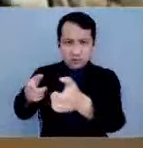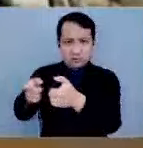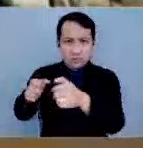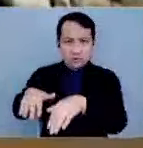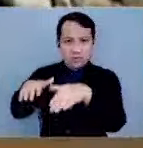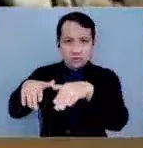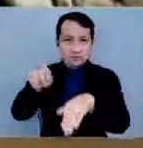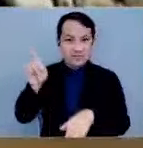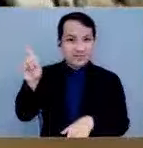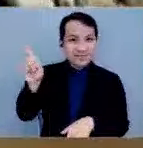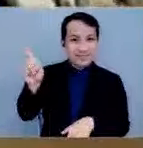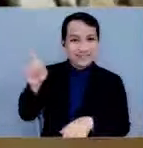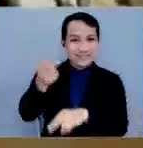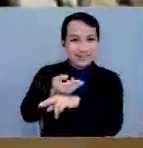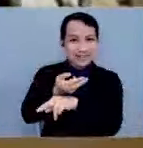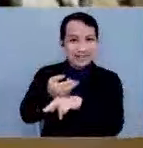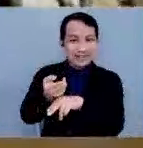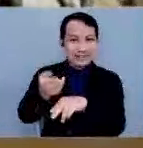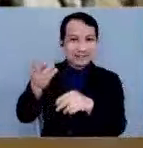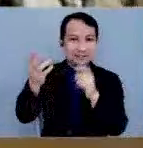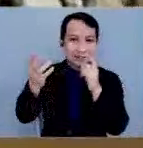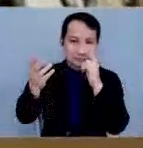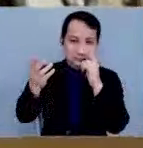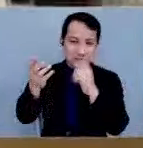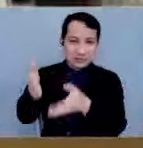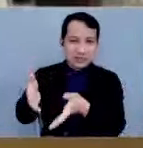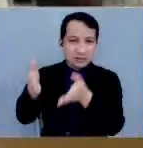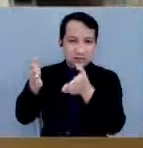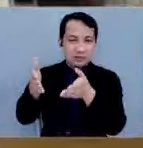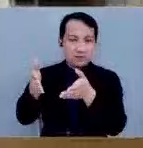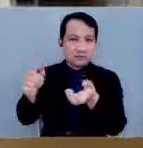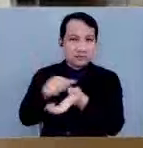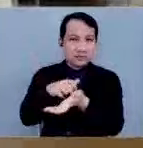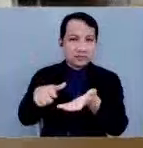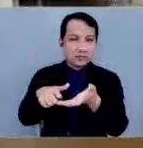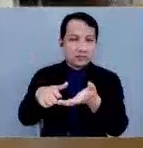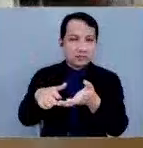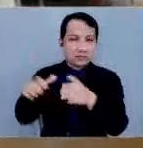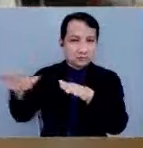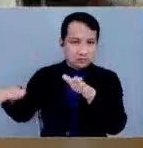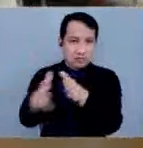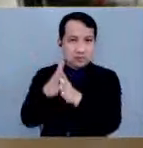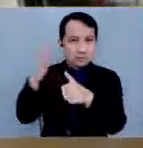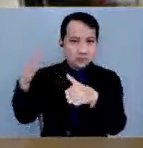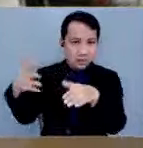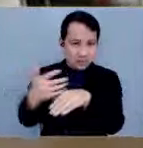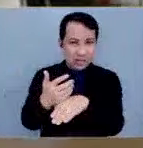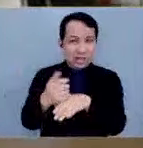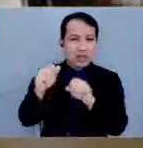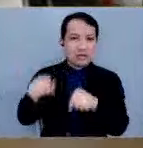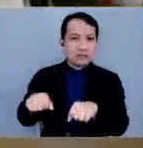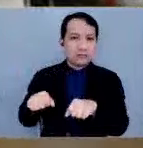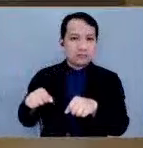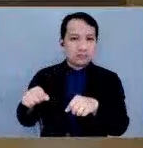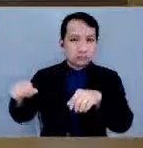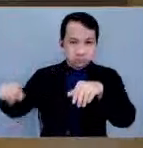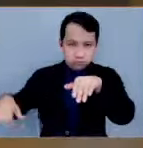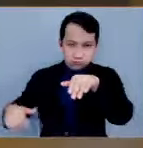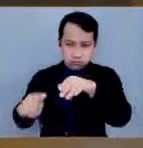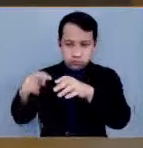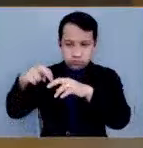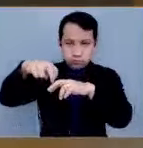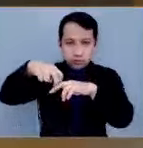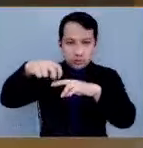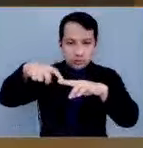doon. Ginagamit ang tetrapod para basagin ang mga along humahampas sa dalampasigan. Umakyat daw ang mga bata sa ibabaw ng